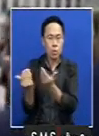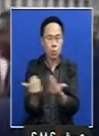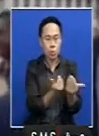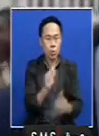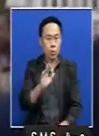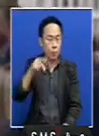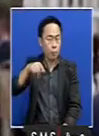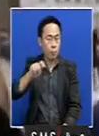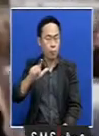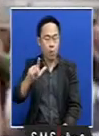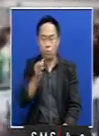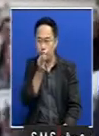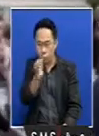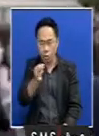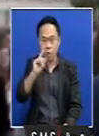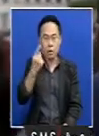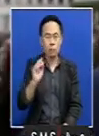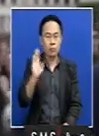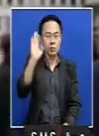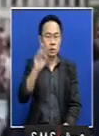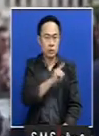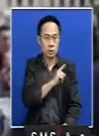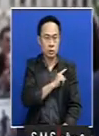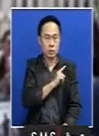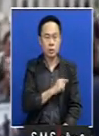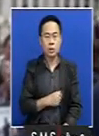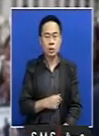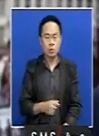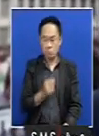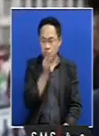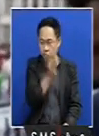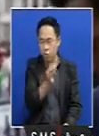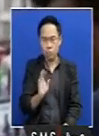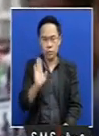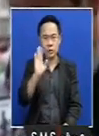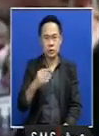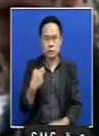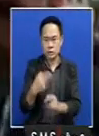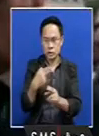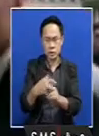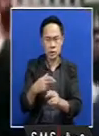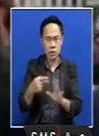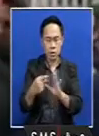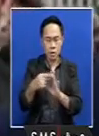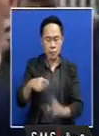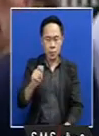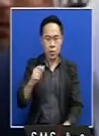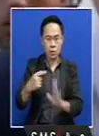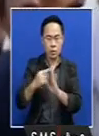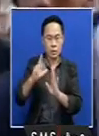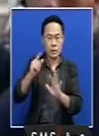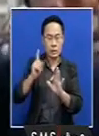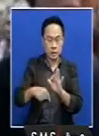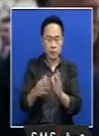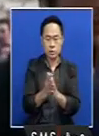พอรกำลังจะไปฟ้องร้องกับบริษัทยขออภัยฮะเดินหน้าฟ้องร้องบริษัทปชAGด้วยในฐานะ